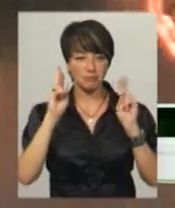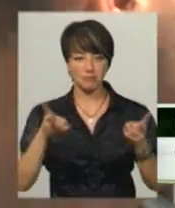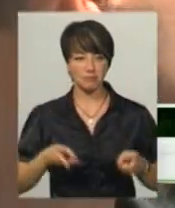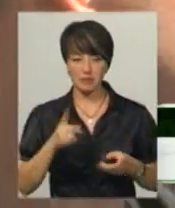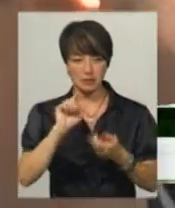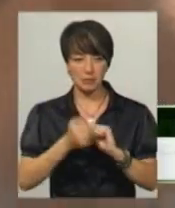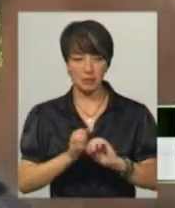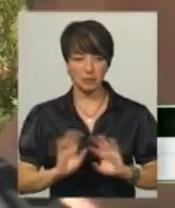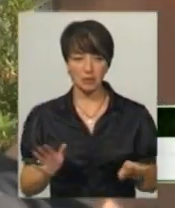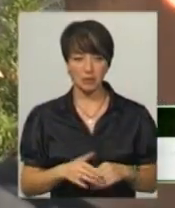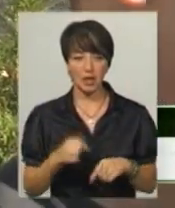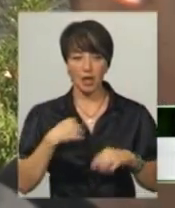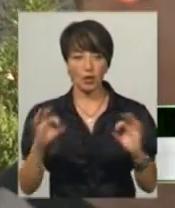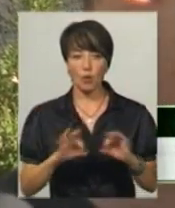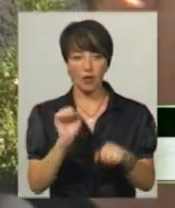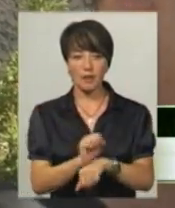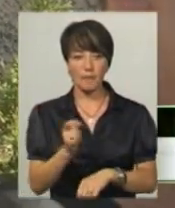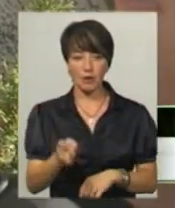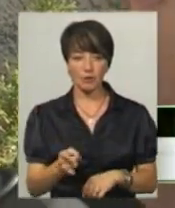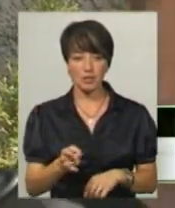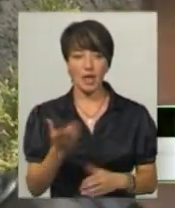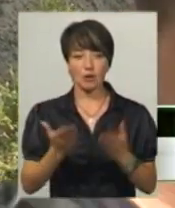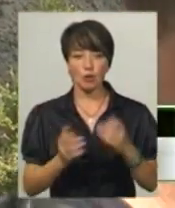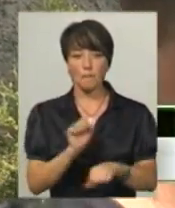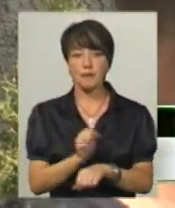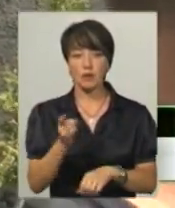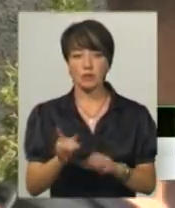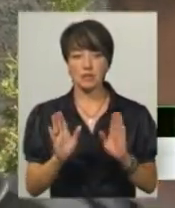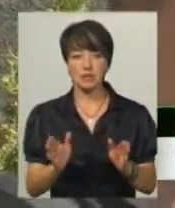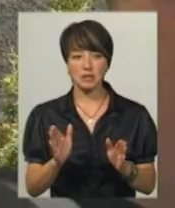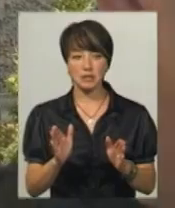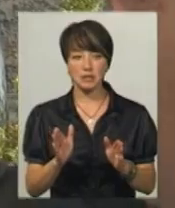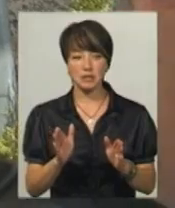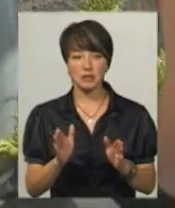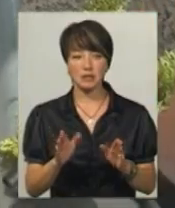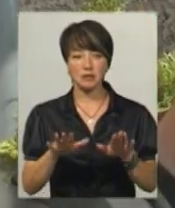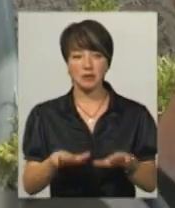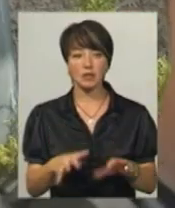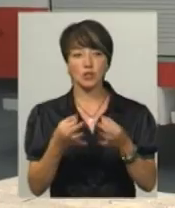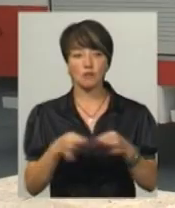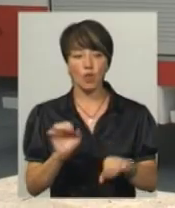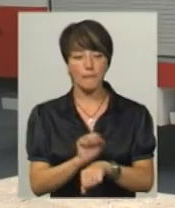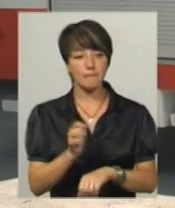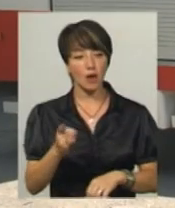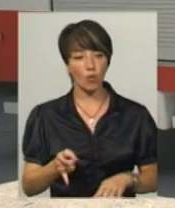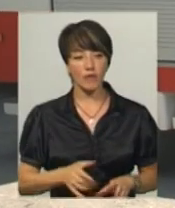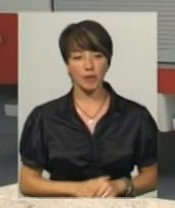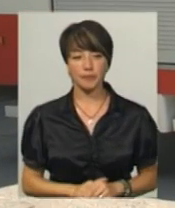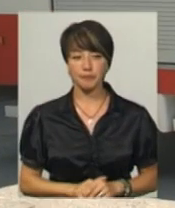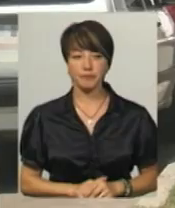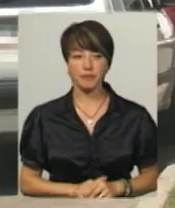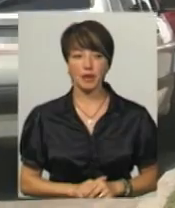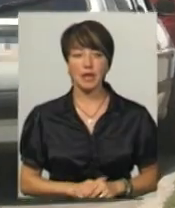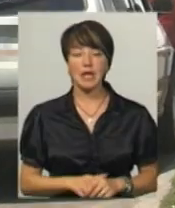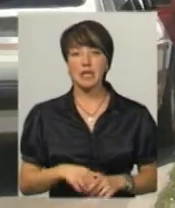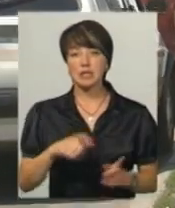запам'ятав, хоча я тут ніколи не паркуюся. Я якщо паркую, то тільки на тих місцях, де дозволена парковка. За словами інспектора прес-служби